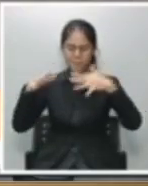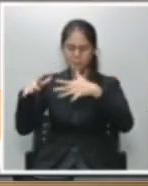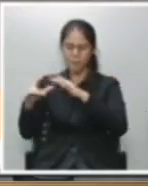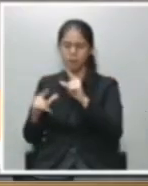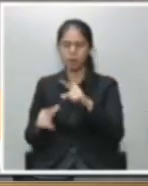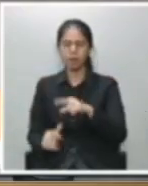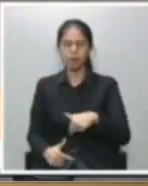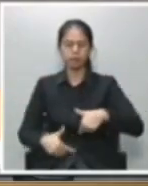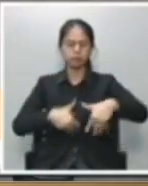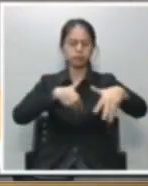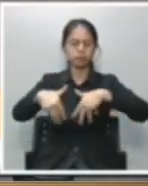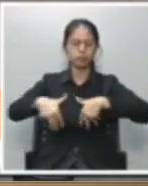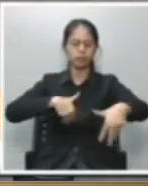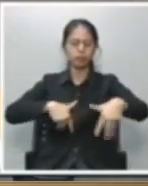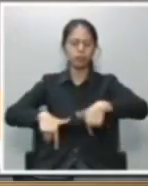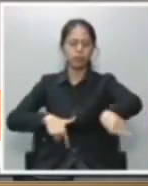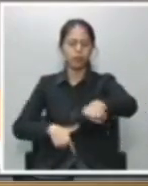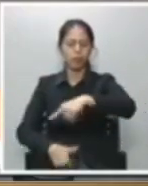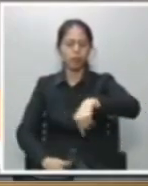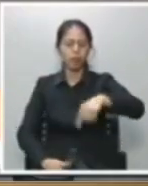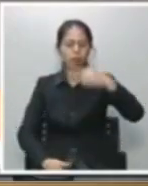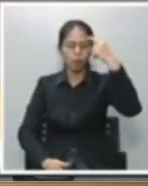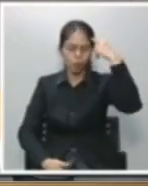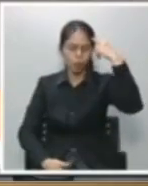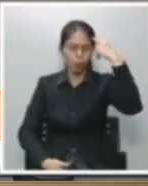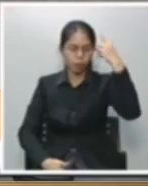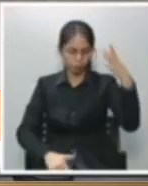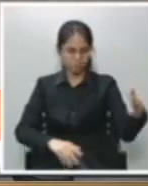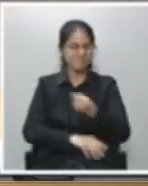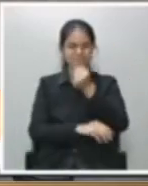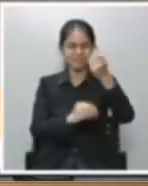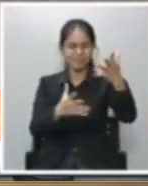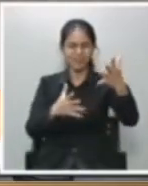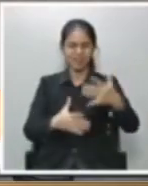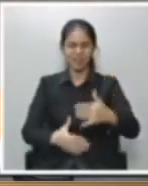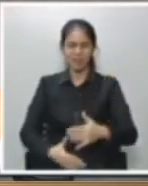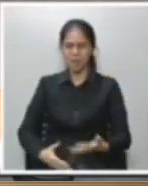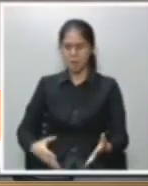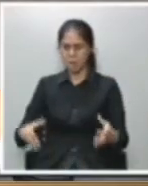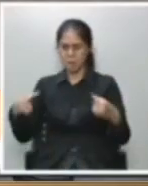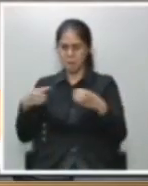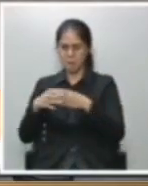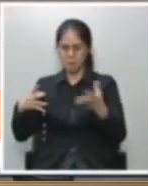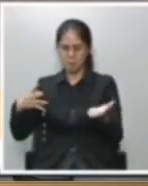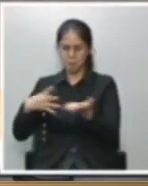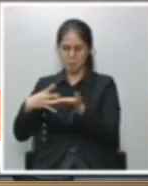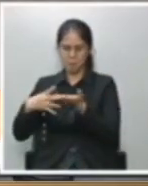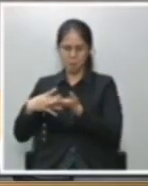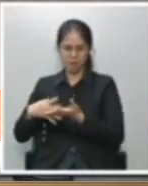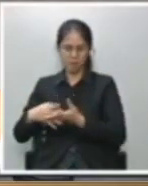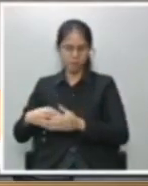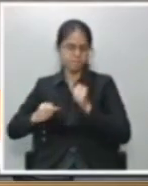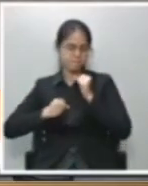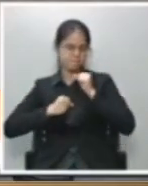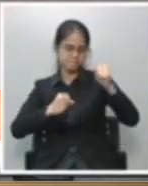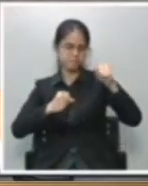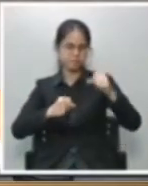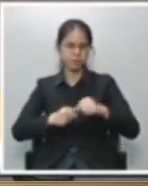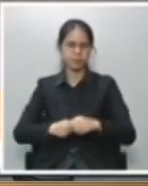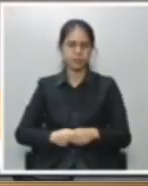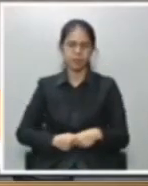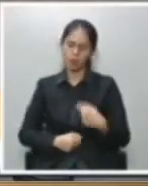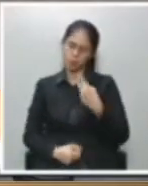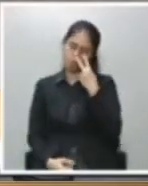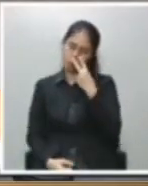นรับรู้เรื่องเหล่านี้ใครจะปฏิวัติอ่ะคุณปฏิวัติปุ๊บชนชั้นกลางลุกขึ้นสู้ทันทีเลยผมศึกษาจากฮ่องก